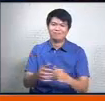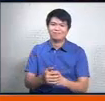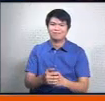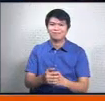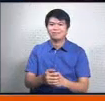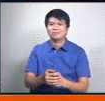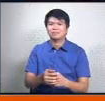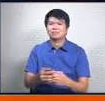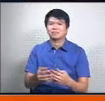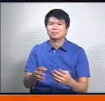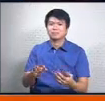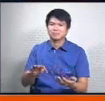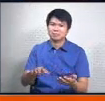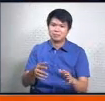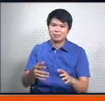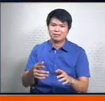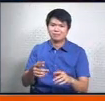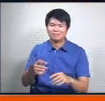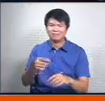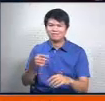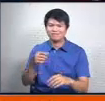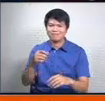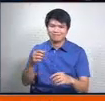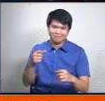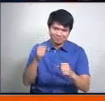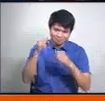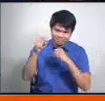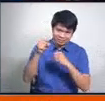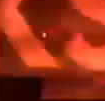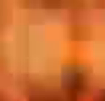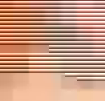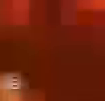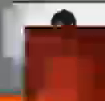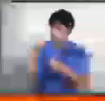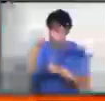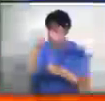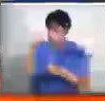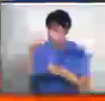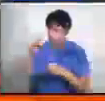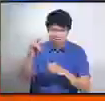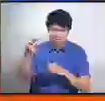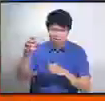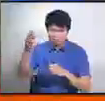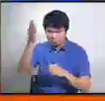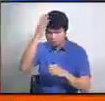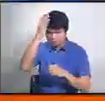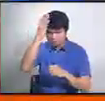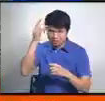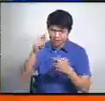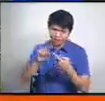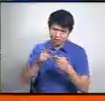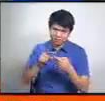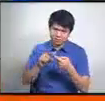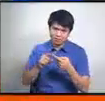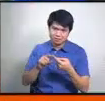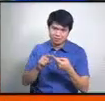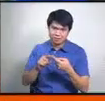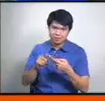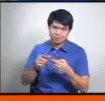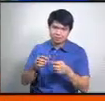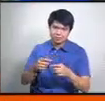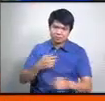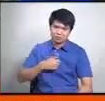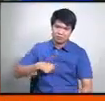Pumanaw ang isang Argentine boxer matapos magtamo ng brain injury. Sumailalim pa sa operasyon ng super lightweight boxer na si